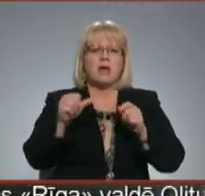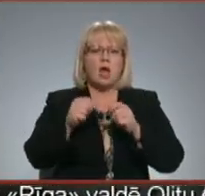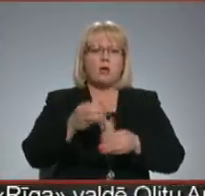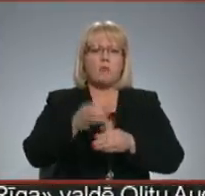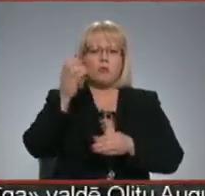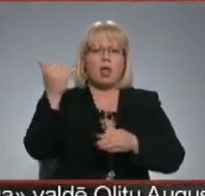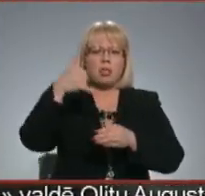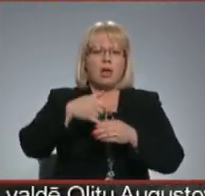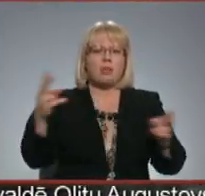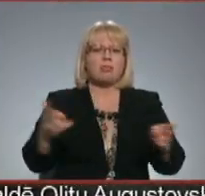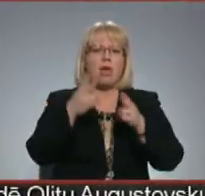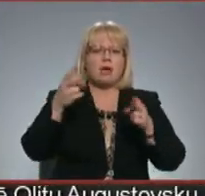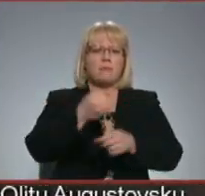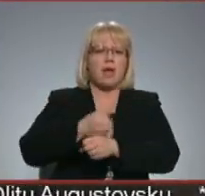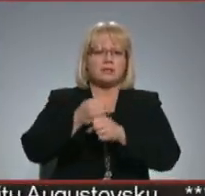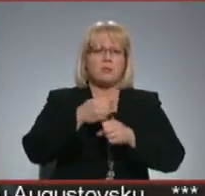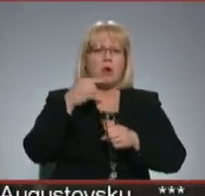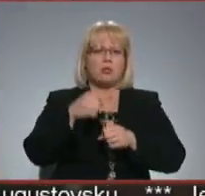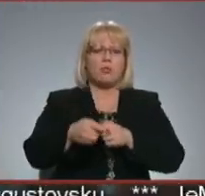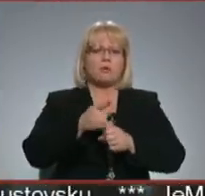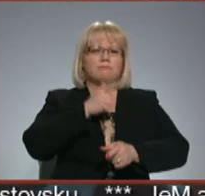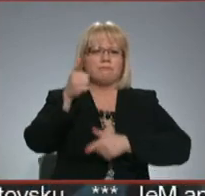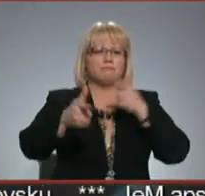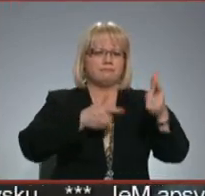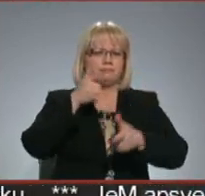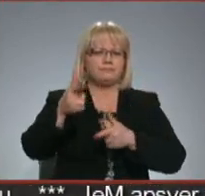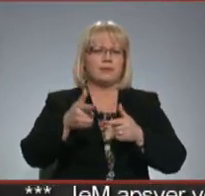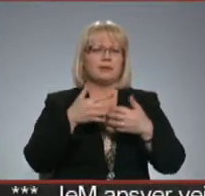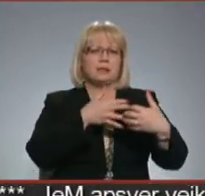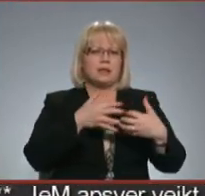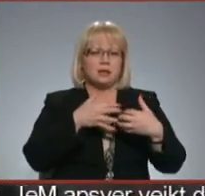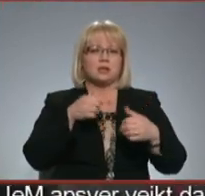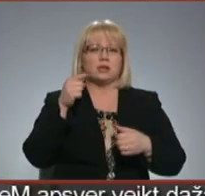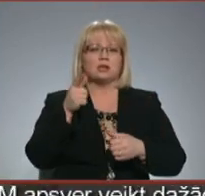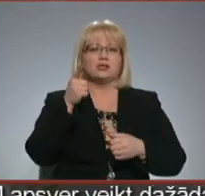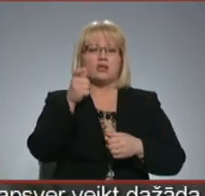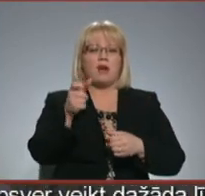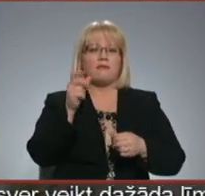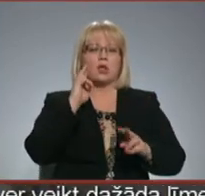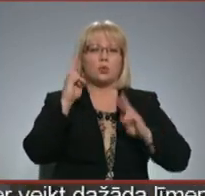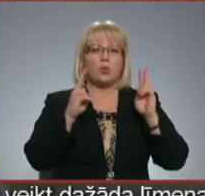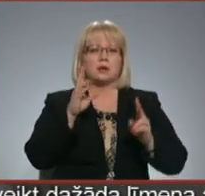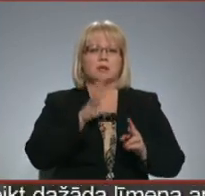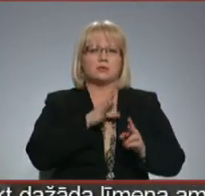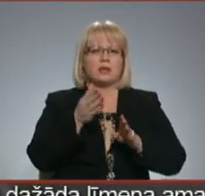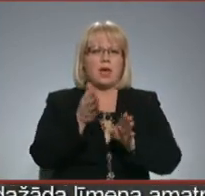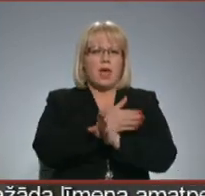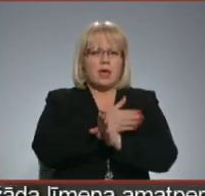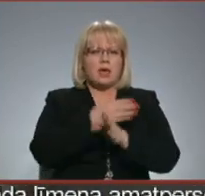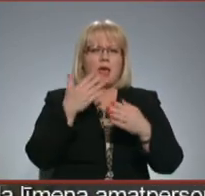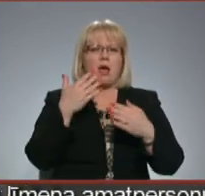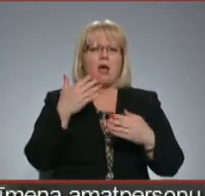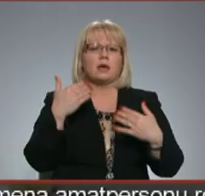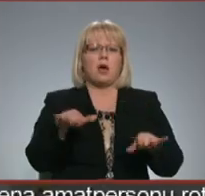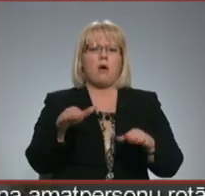lēja degmaisījumu pudeles un ar to viņi pārsturā cīnās. Šāvienu troksnis skanēja vēl labu laiku, un